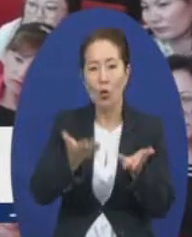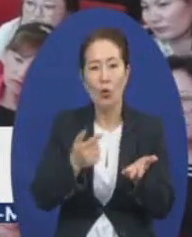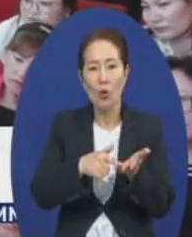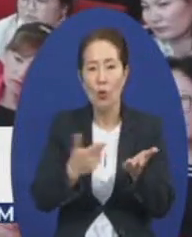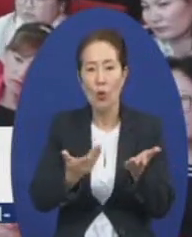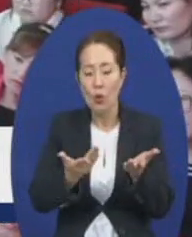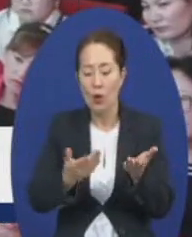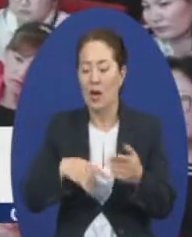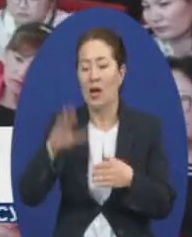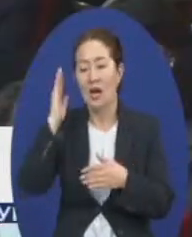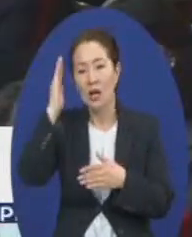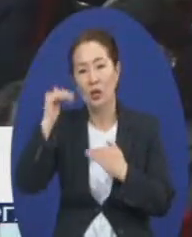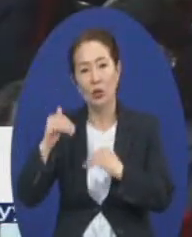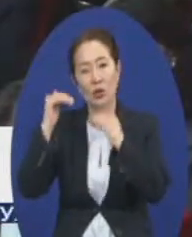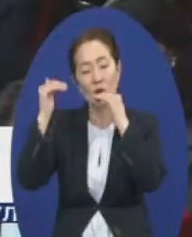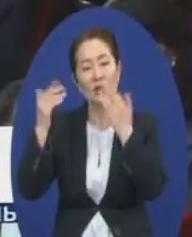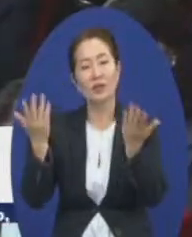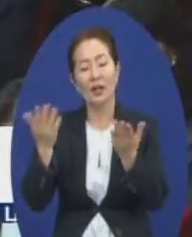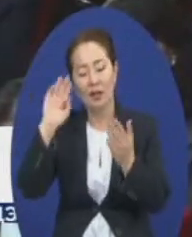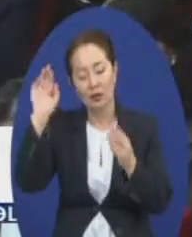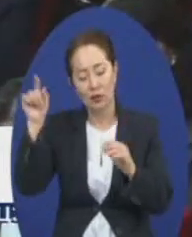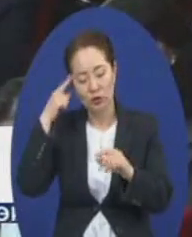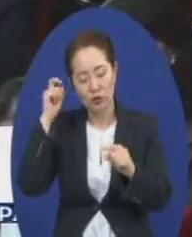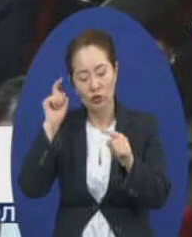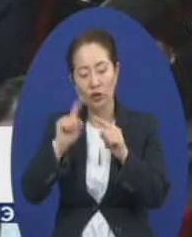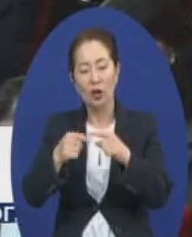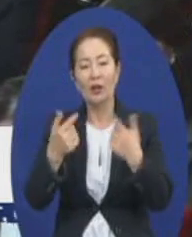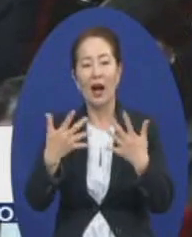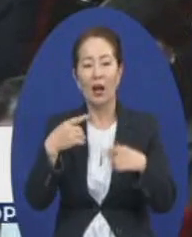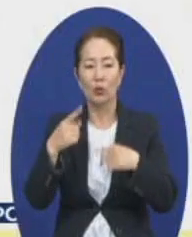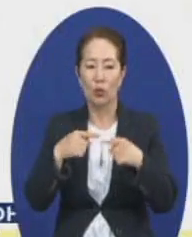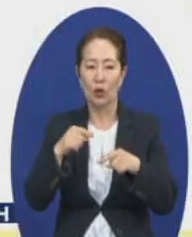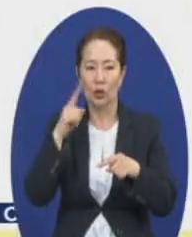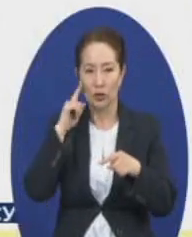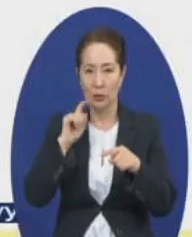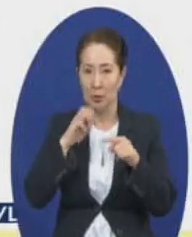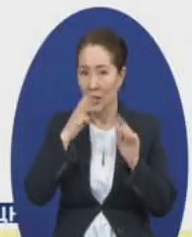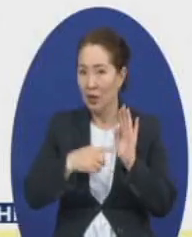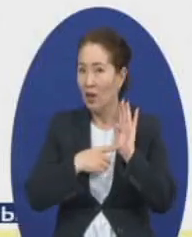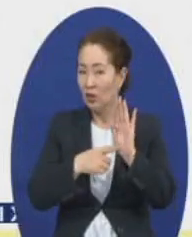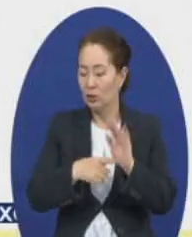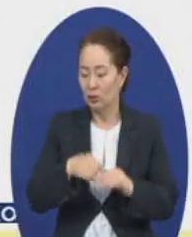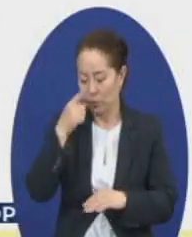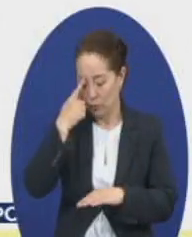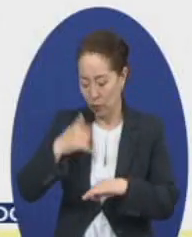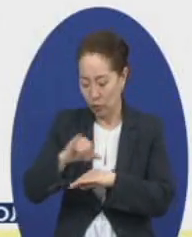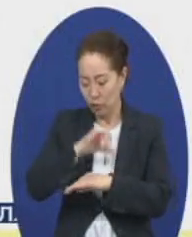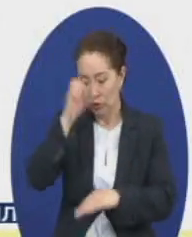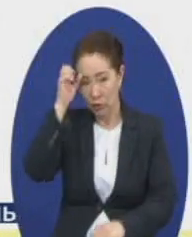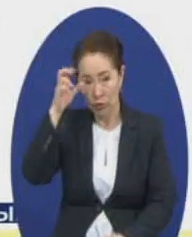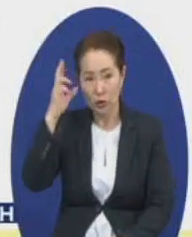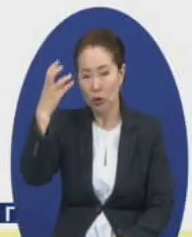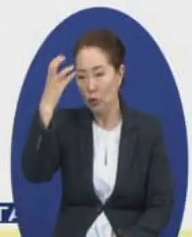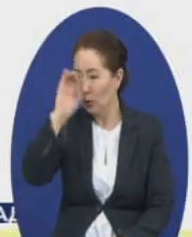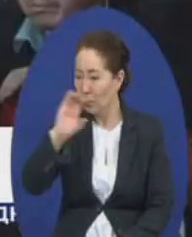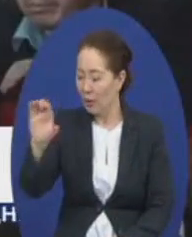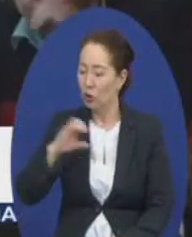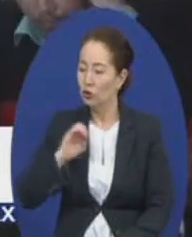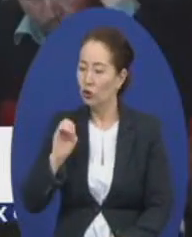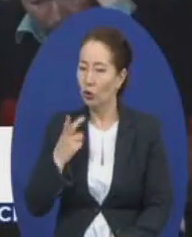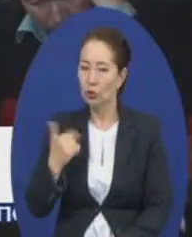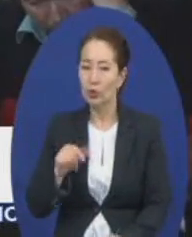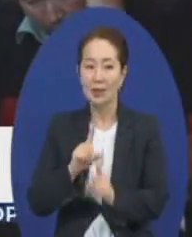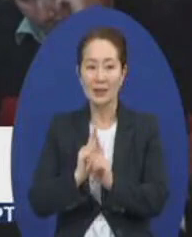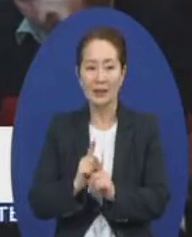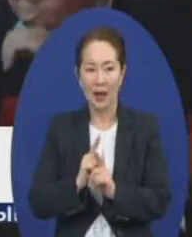байгаа бодлого, ялангуяа ирээдүйн хөгжлийг тодорхойлох 10 зорилтын талаар товч мэдээлэл өгсөн юм. Монгол улсын ерхийлэгч төрийн албан агчид ёс